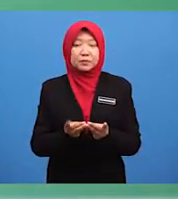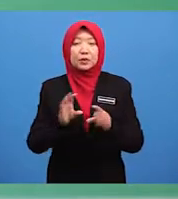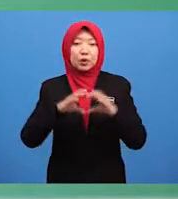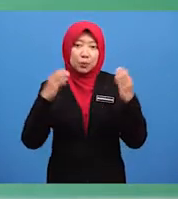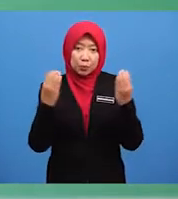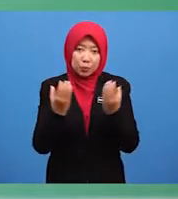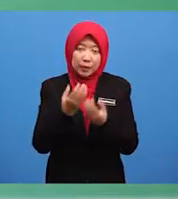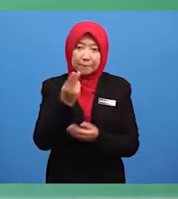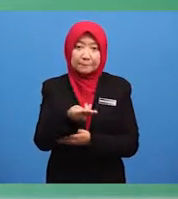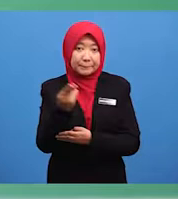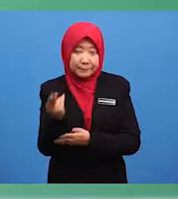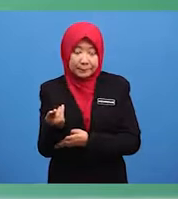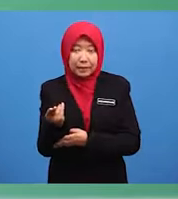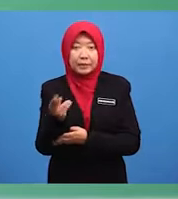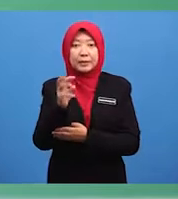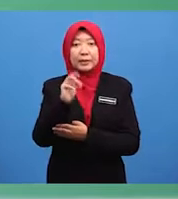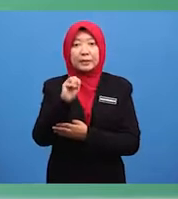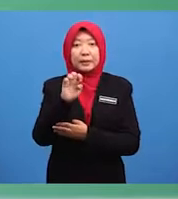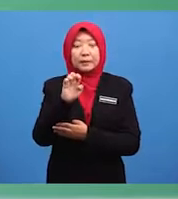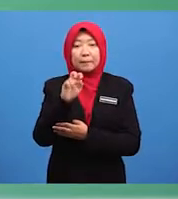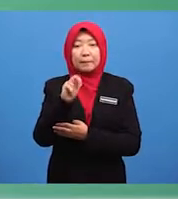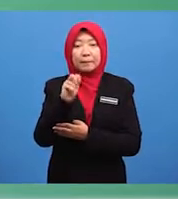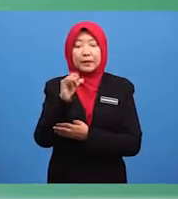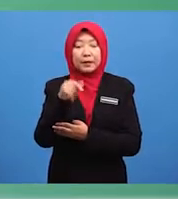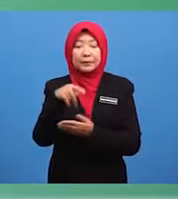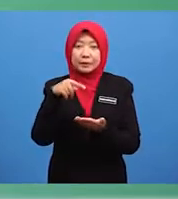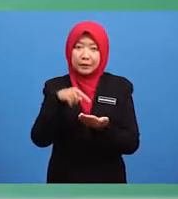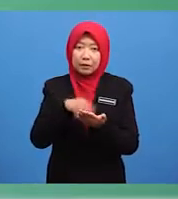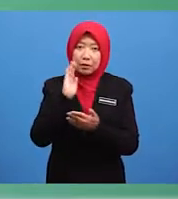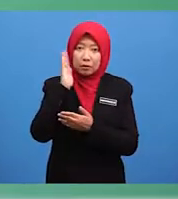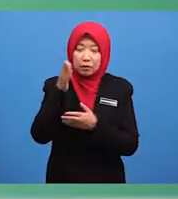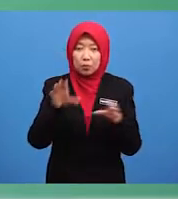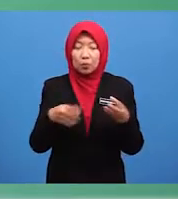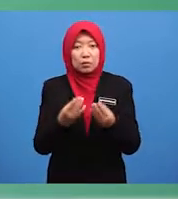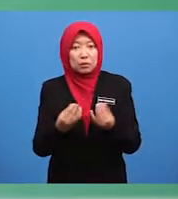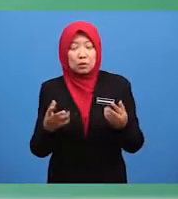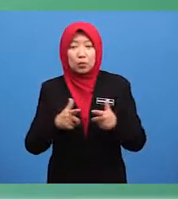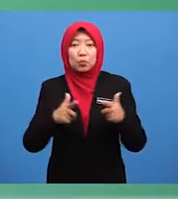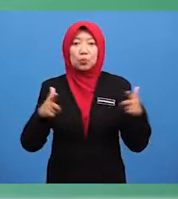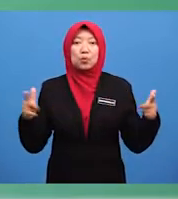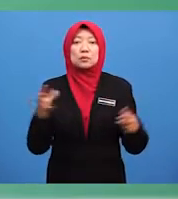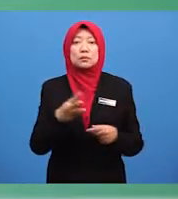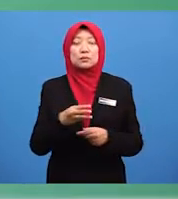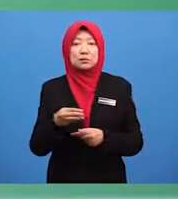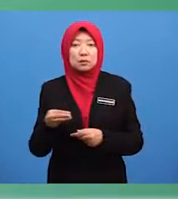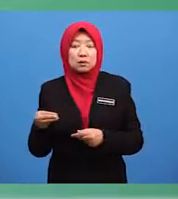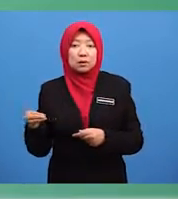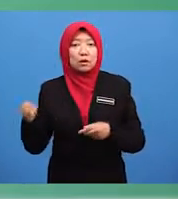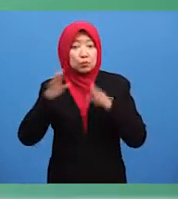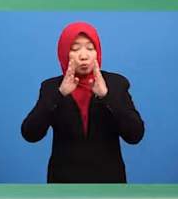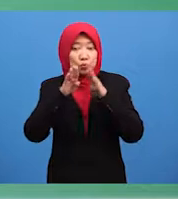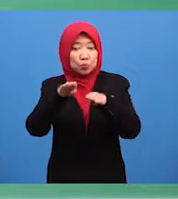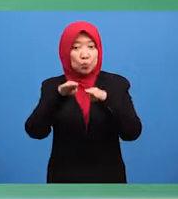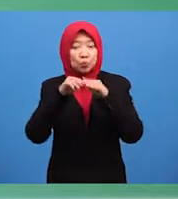bahan mendapan ini akan menyebabkan pembentukan tanah yang luas dan disubur di